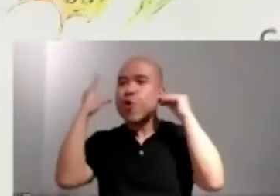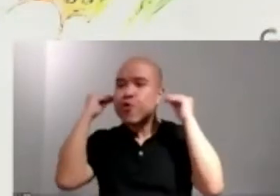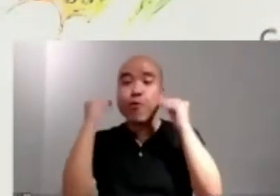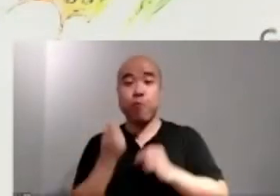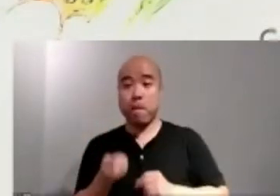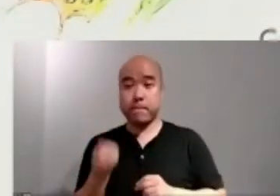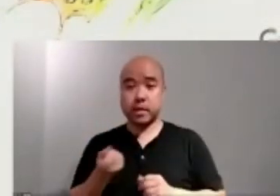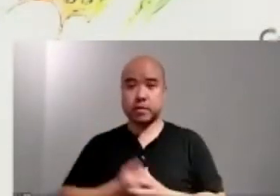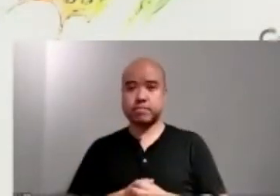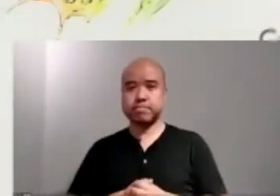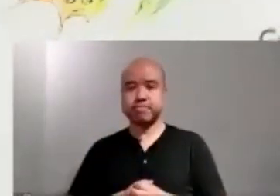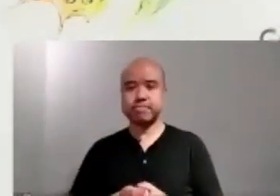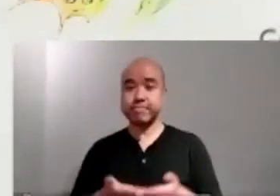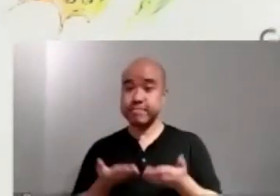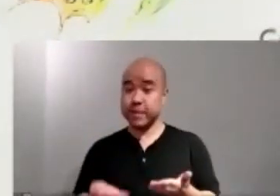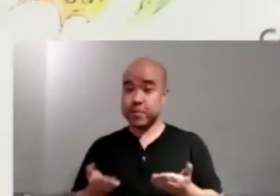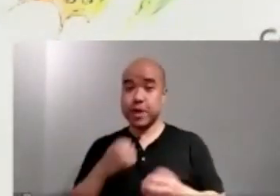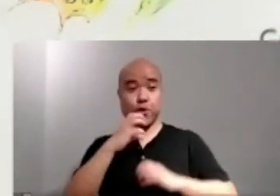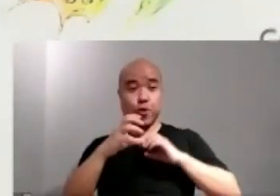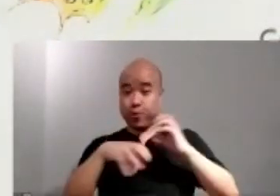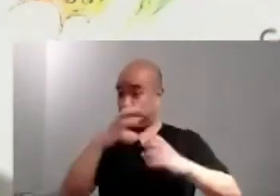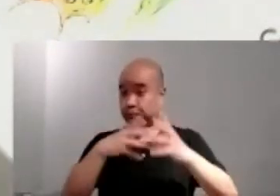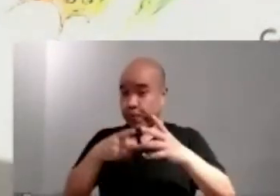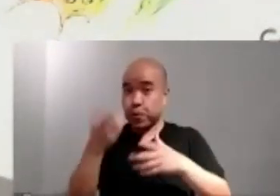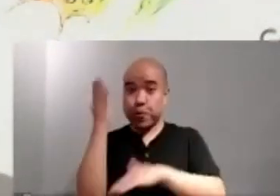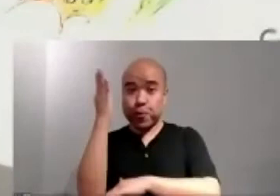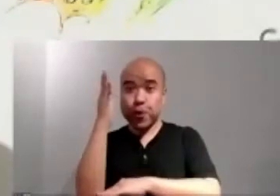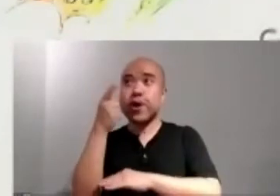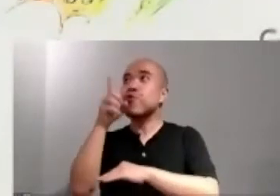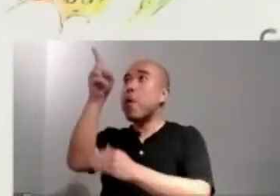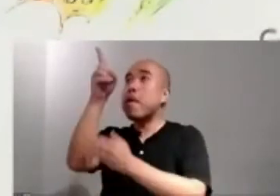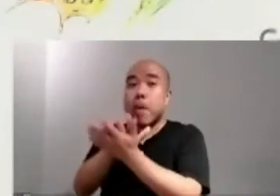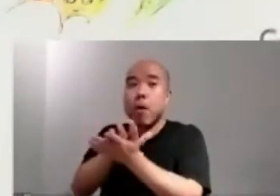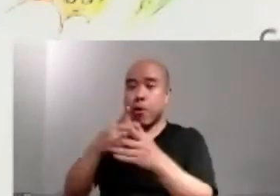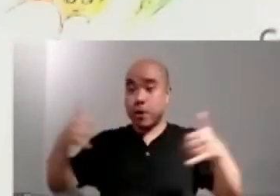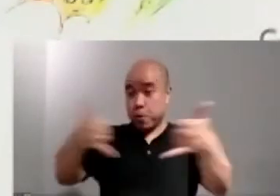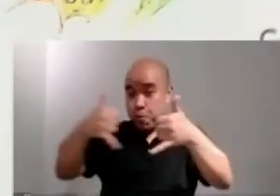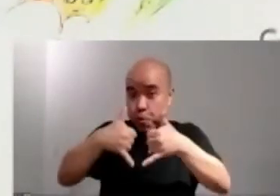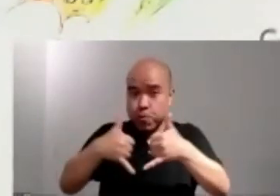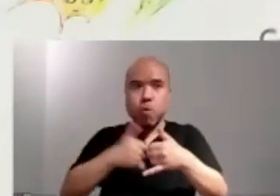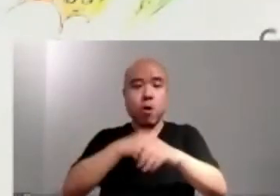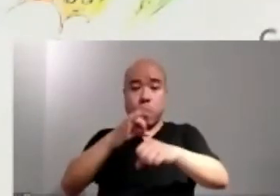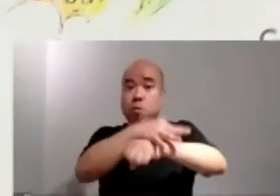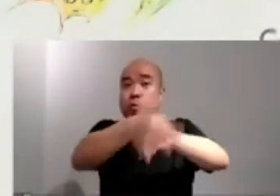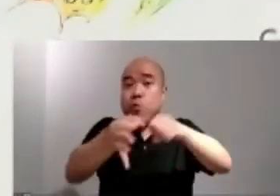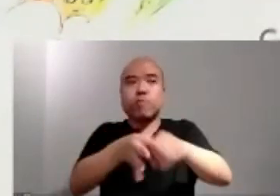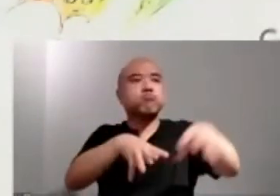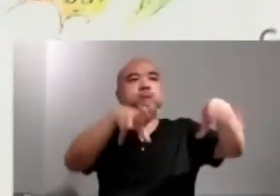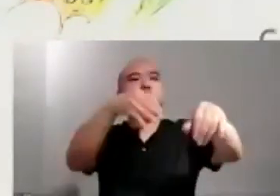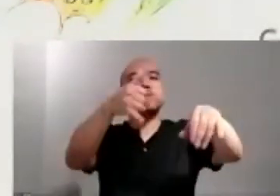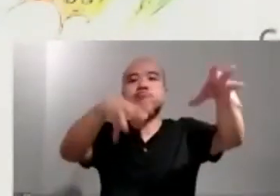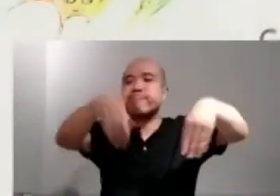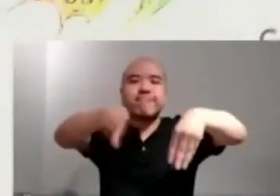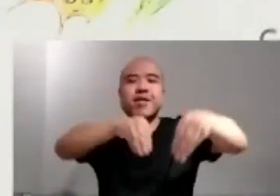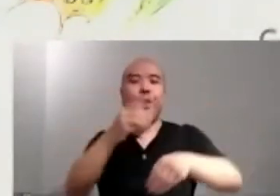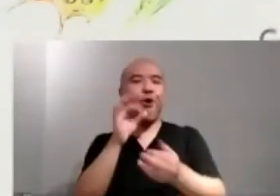次的分享會，我們都可以在線上線下不同的國家進行，其實只要相信什麼都有可能